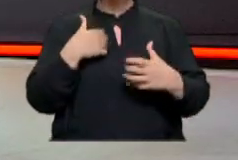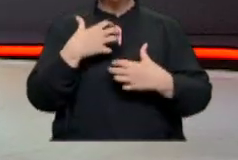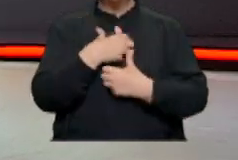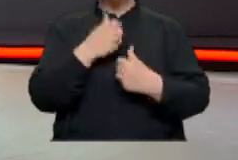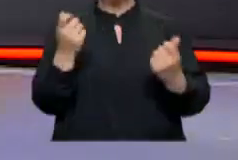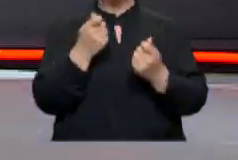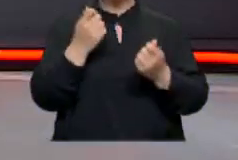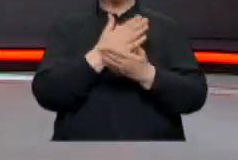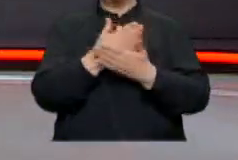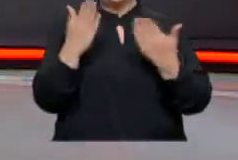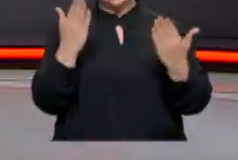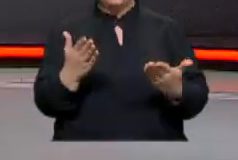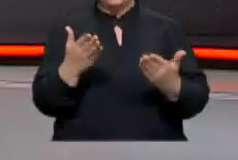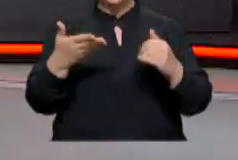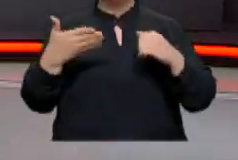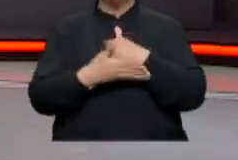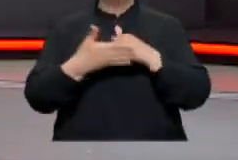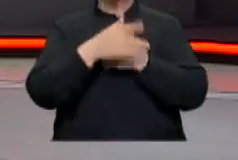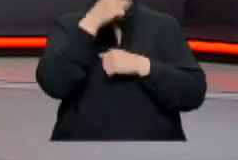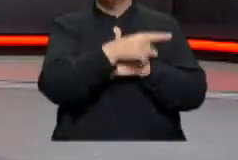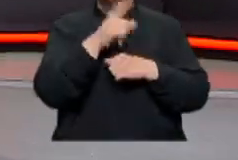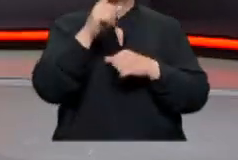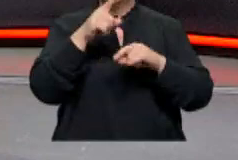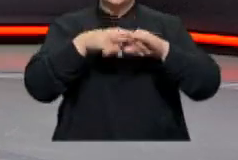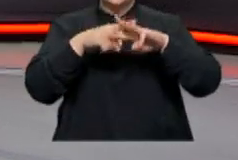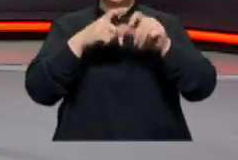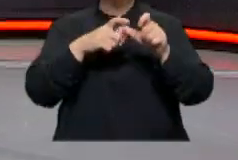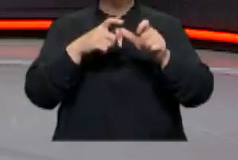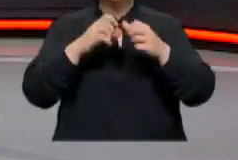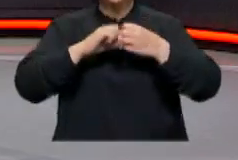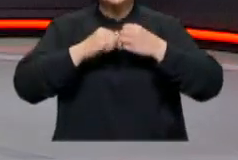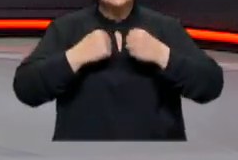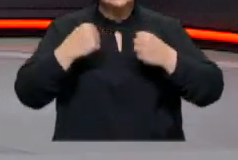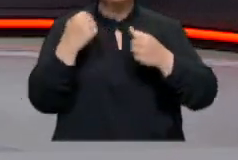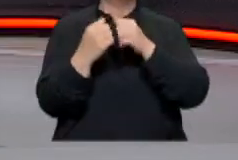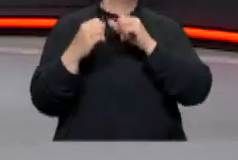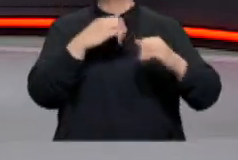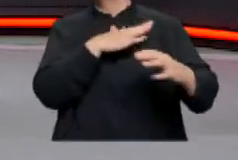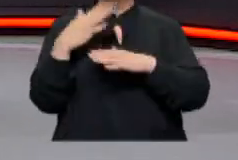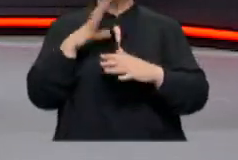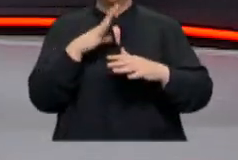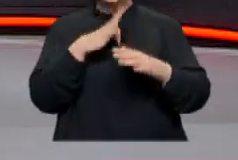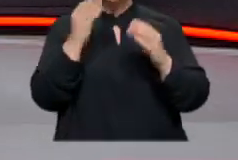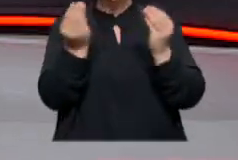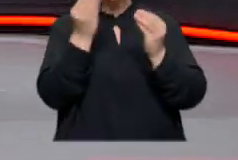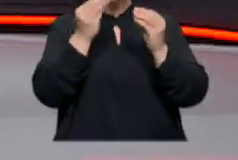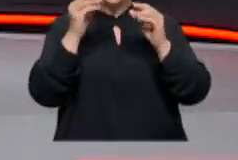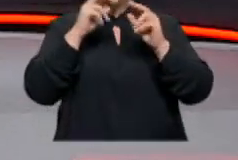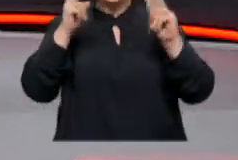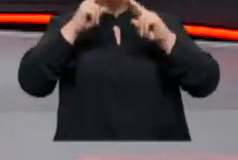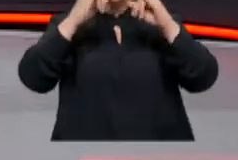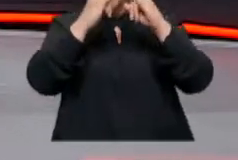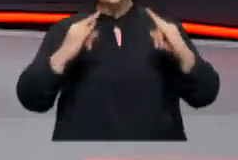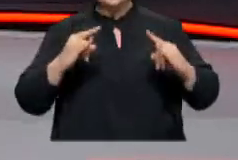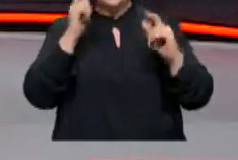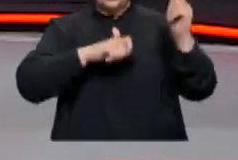dertlerimizle uğraşmaya devam edelim. Trabzon'da bir HES gerginliği var. Hidroelektrik santrali. Küçüklerinden yapılıp duruyor ya